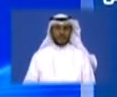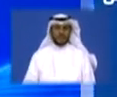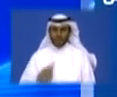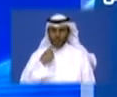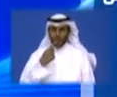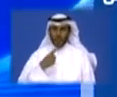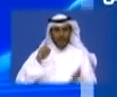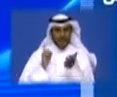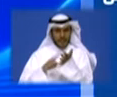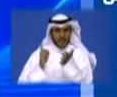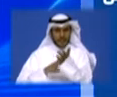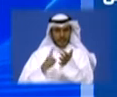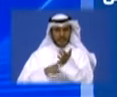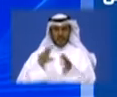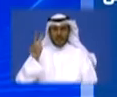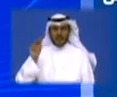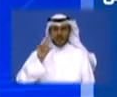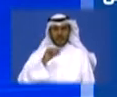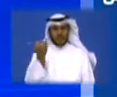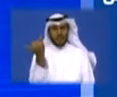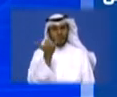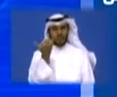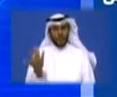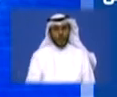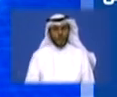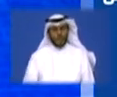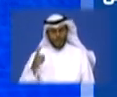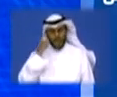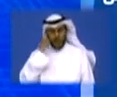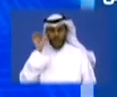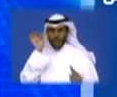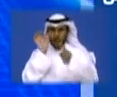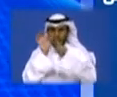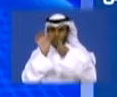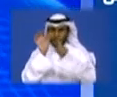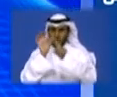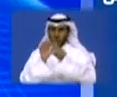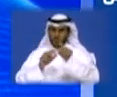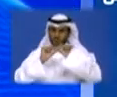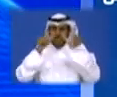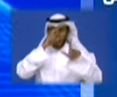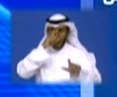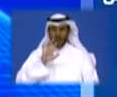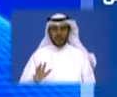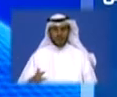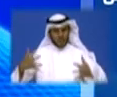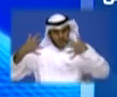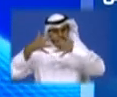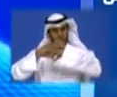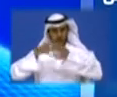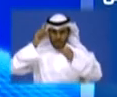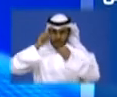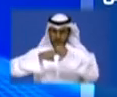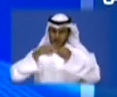على أهمية التركيز على معالجة القضايا المصيرية وتنسيق العمل الجماعي الفعال والتعاون البناء بين